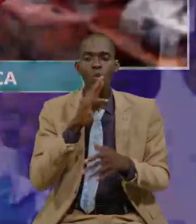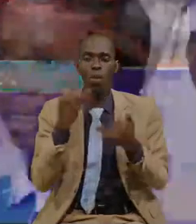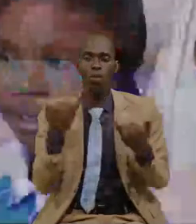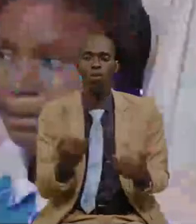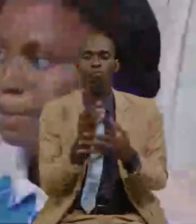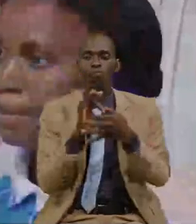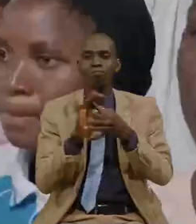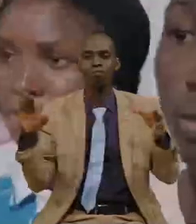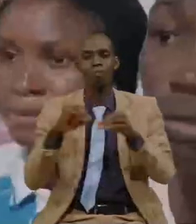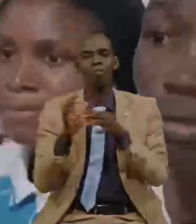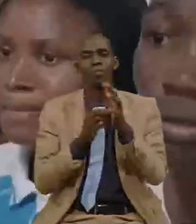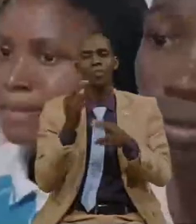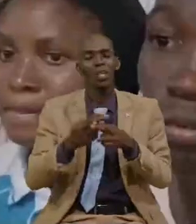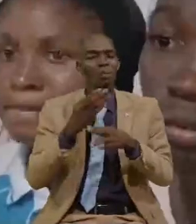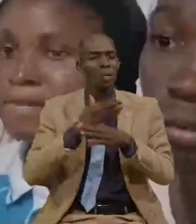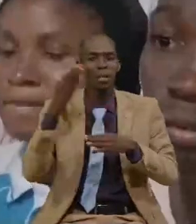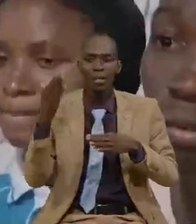Vous en êtes délié ce soir.